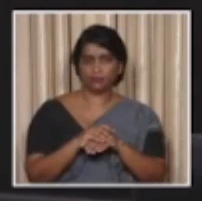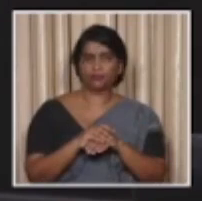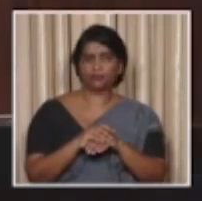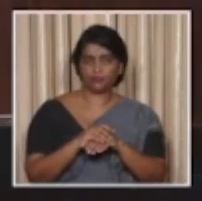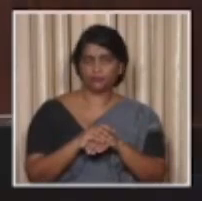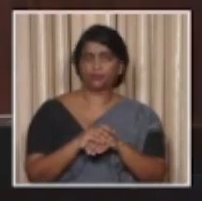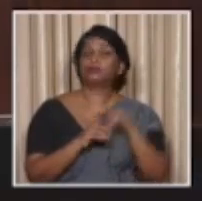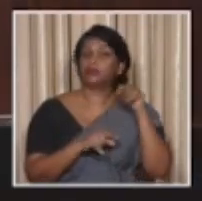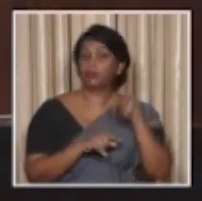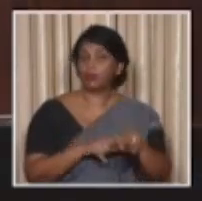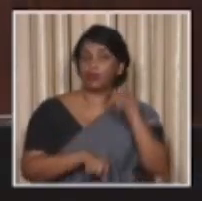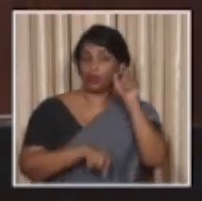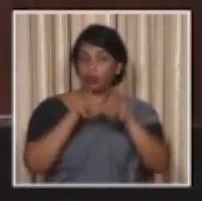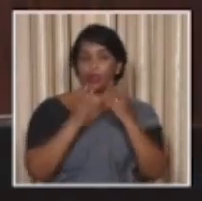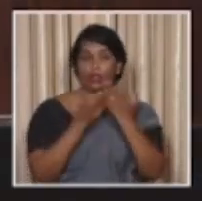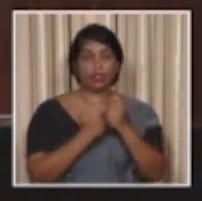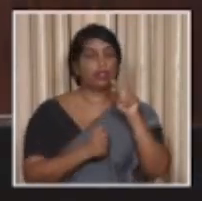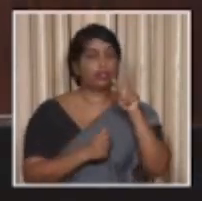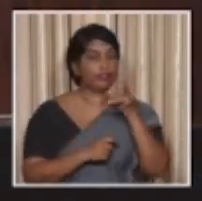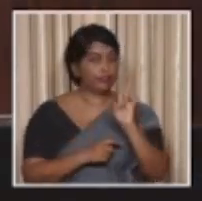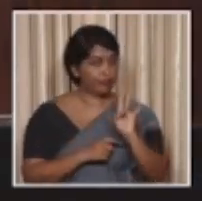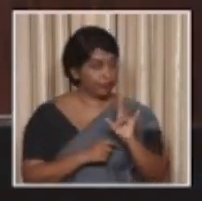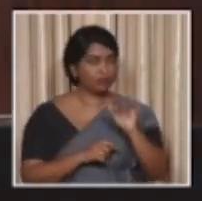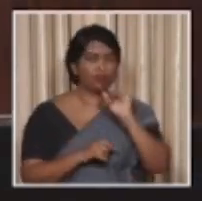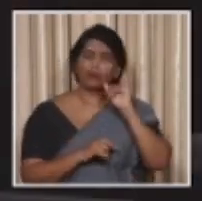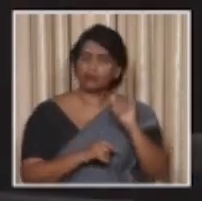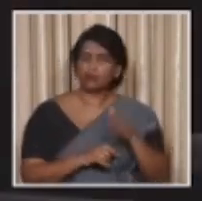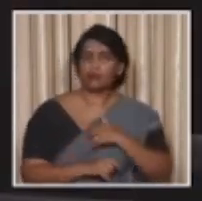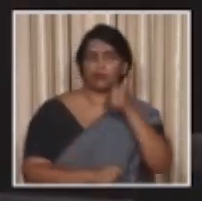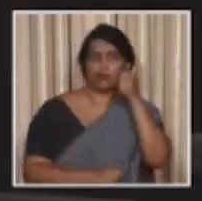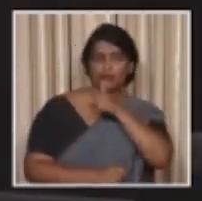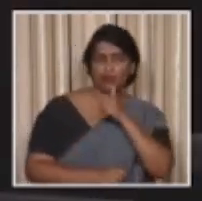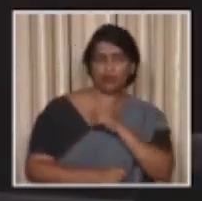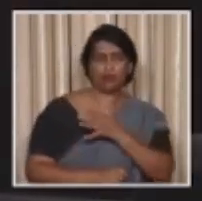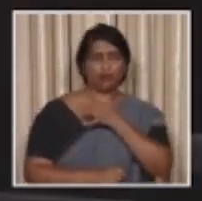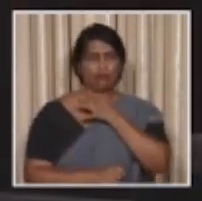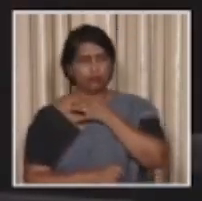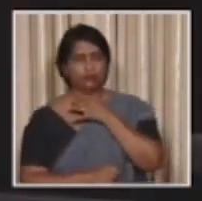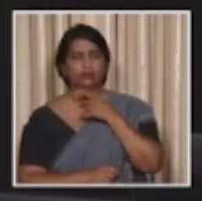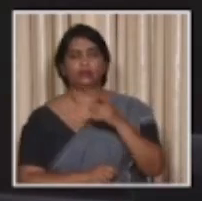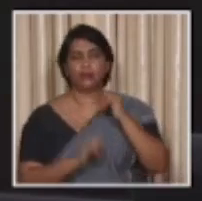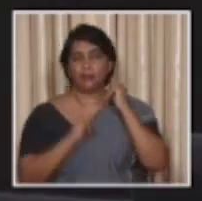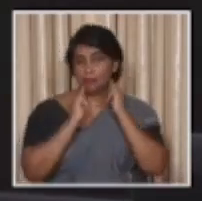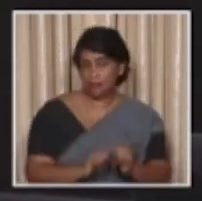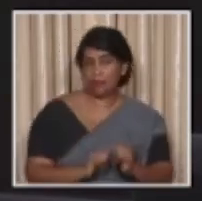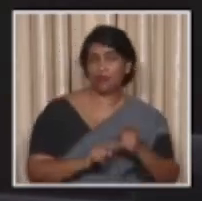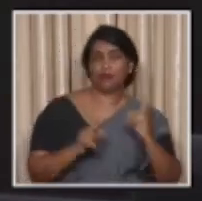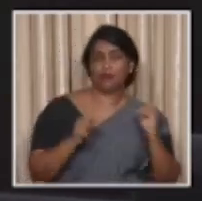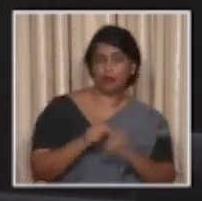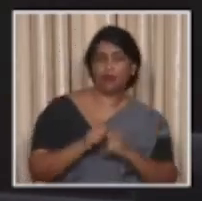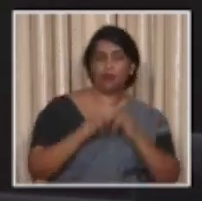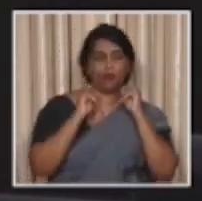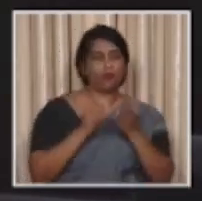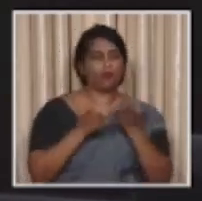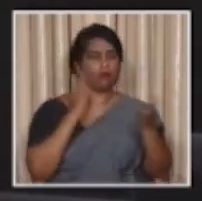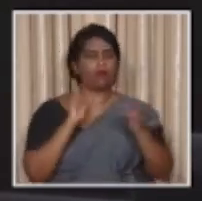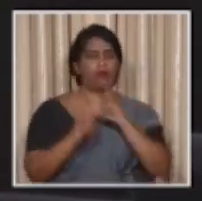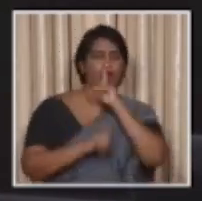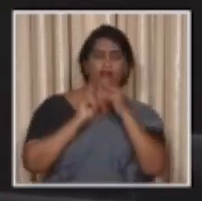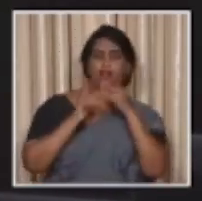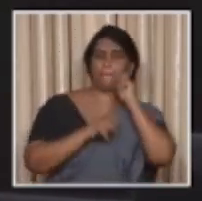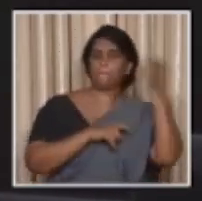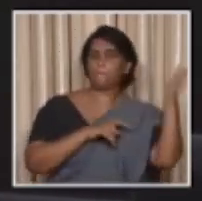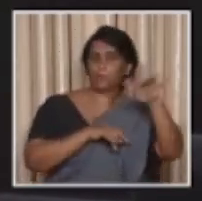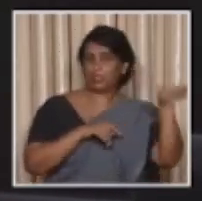කරනවා. ඒ 225ම සමහර අයට හොරු, වංචාකාරයෝ, අපරාධකාරයෝ මේ විදිහට තමයි විග්‍රහ